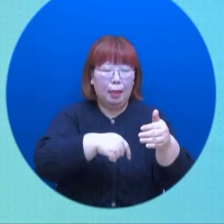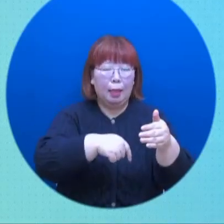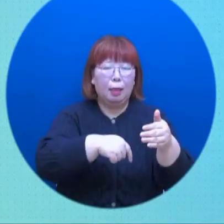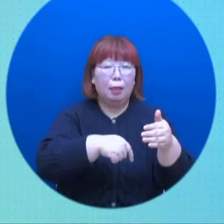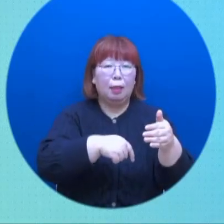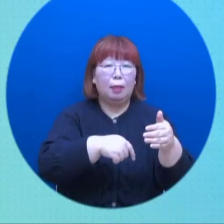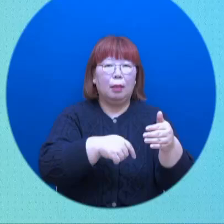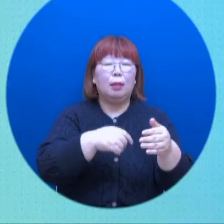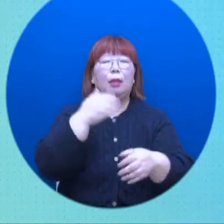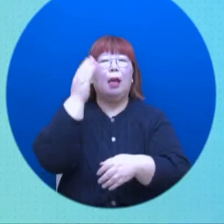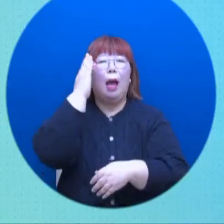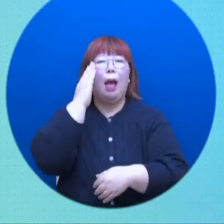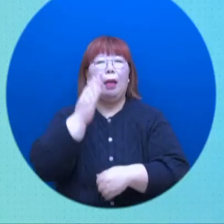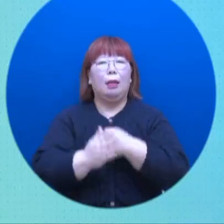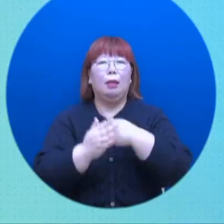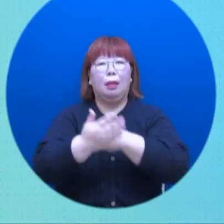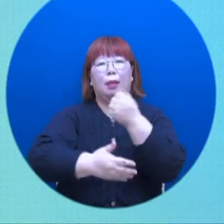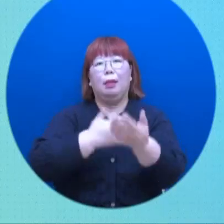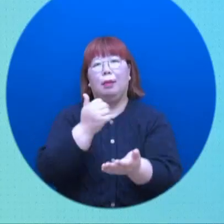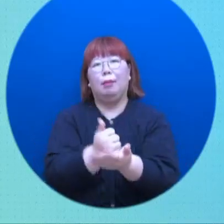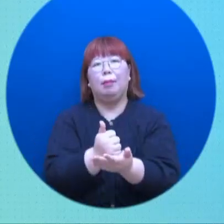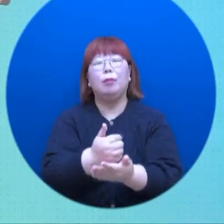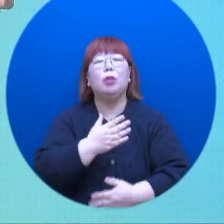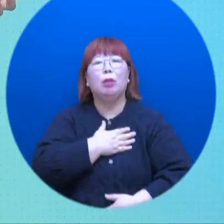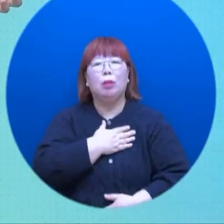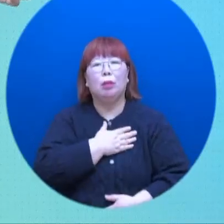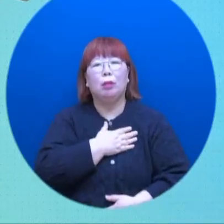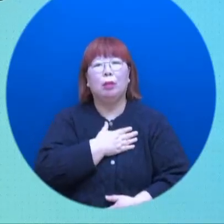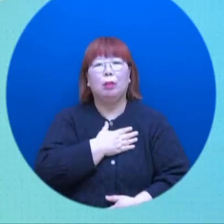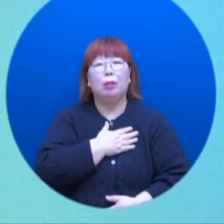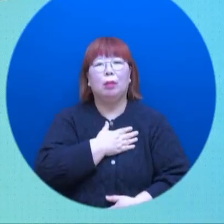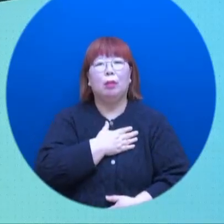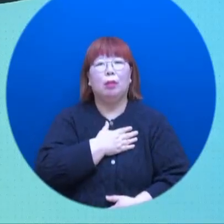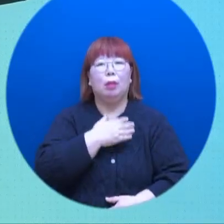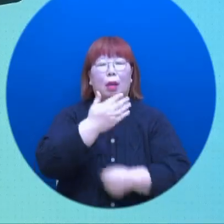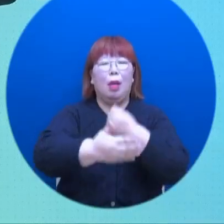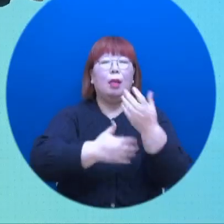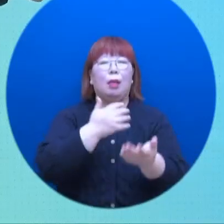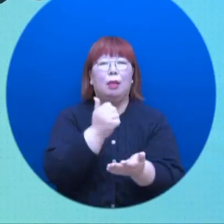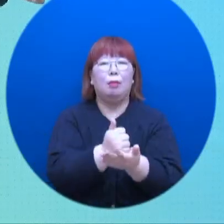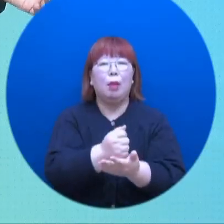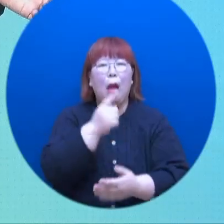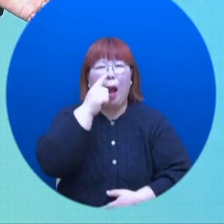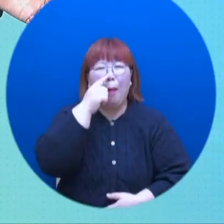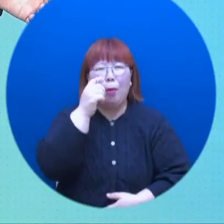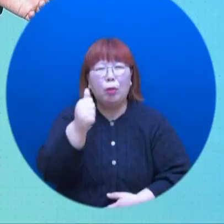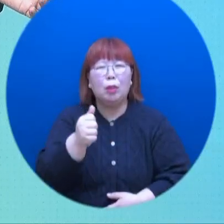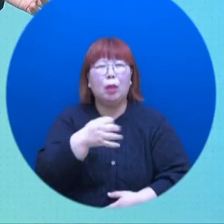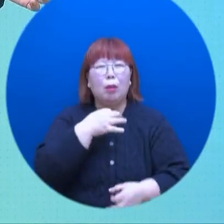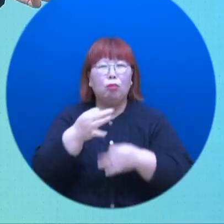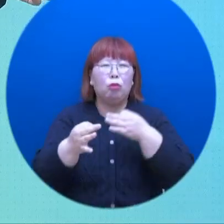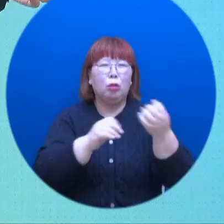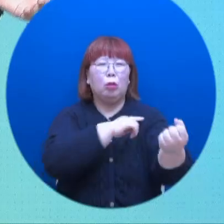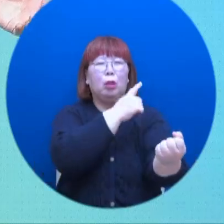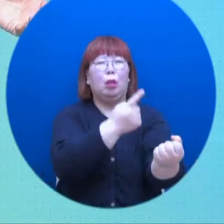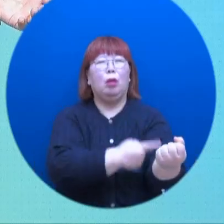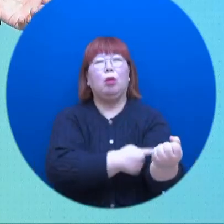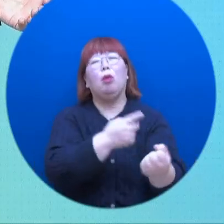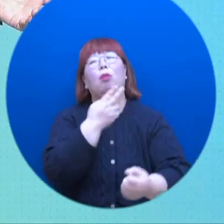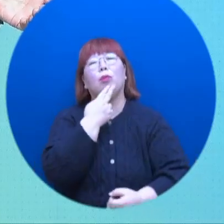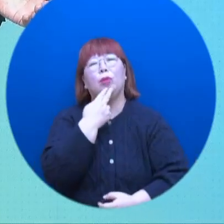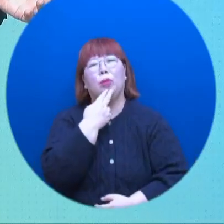있습니다. 하나님, 저는 하나님을 아버지라고 부를 자격이 없습니다.